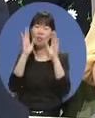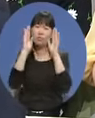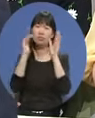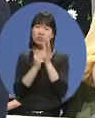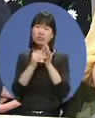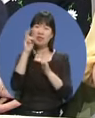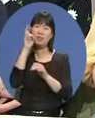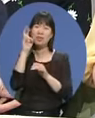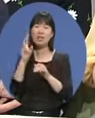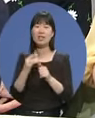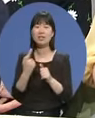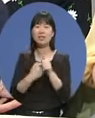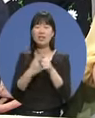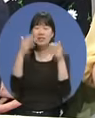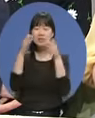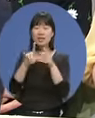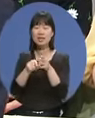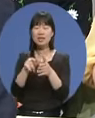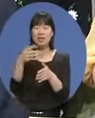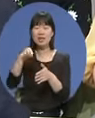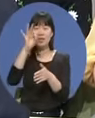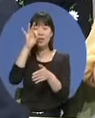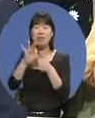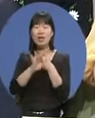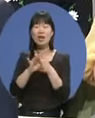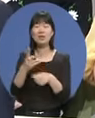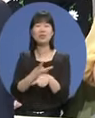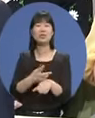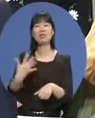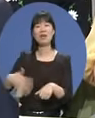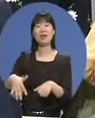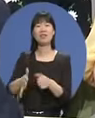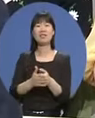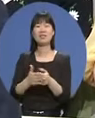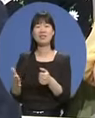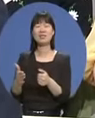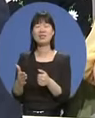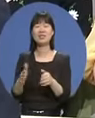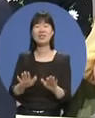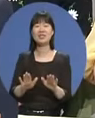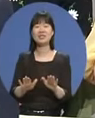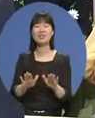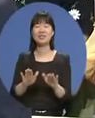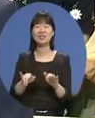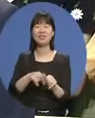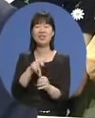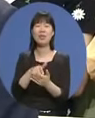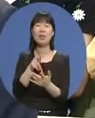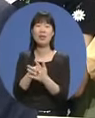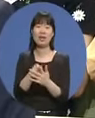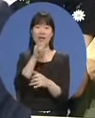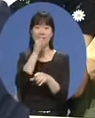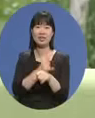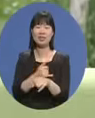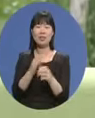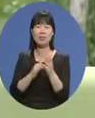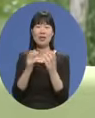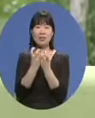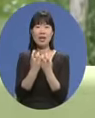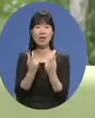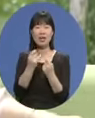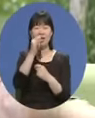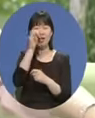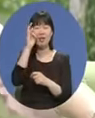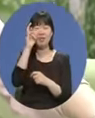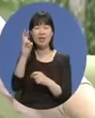같은데 실제로 순수 집중 시간을 재보면 막 2시간도 안 되는 거죠. 그 충격에 그러니까 현실을 좀 파악할 수 있는 그런 비법이 되는 것